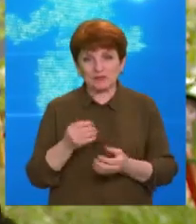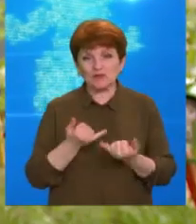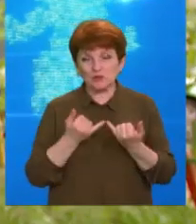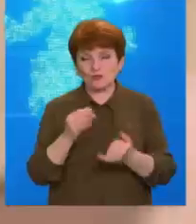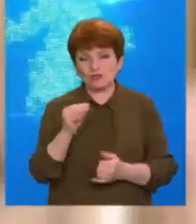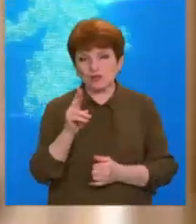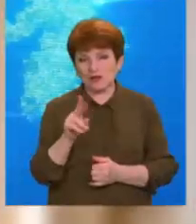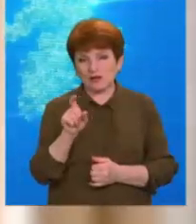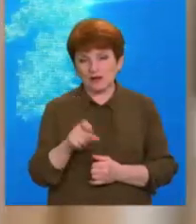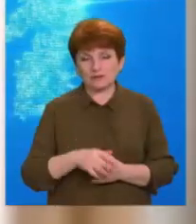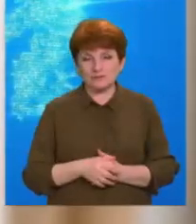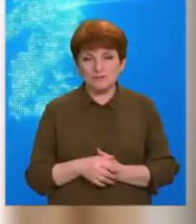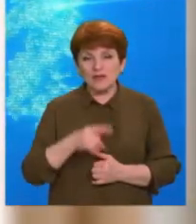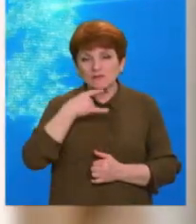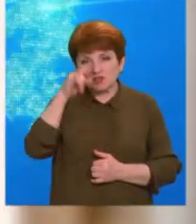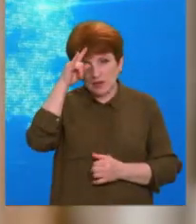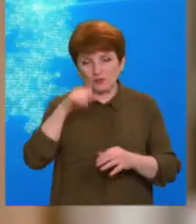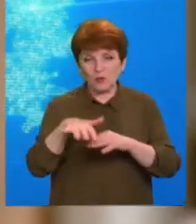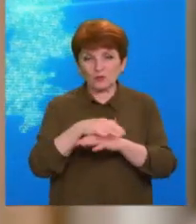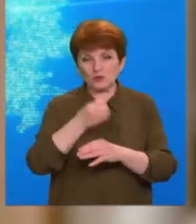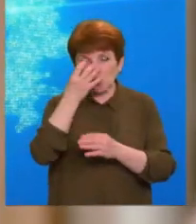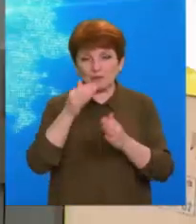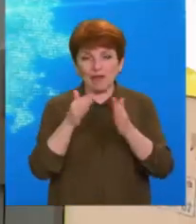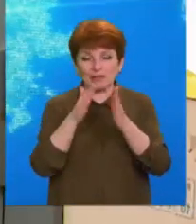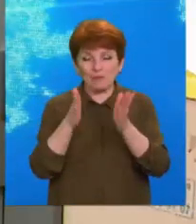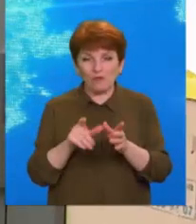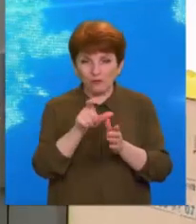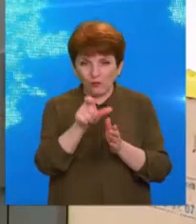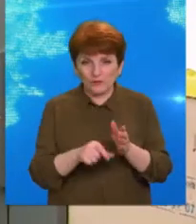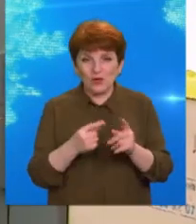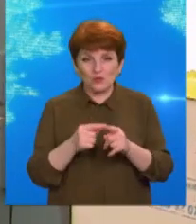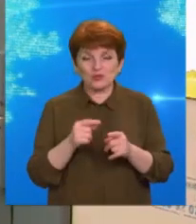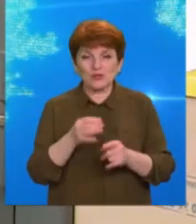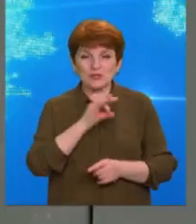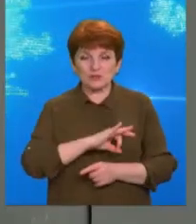ЖКХ. В Челябинской области умные домофоны от компании «Ростелеком» уже